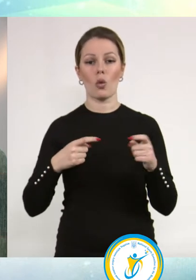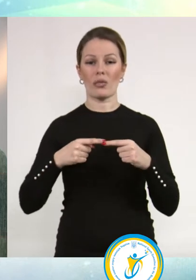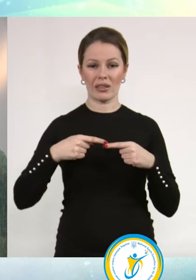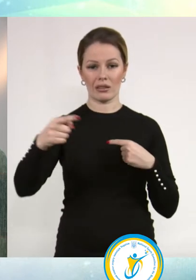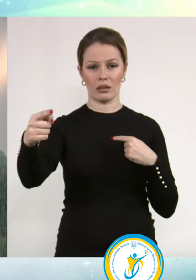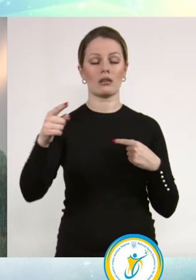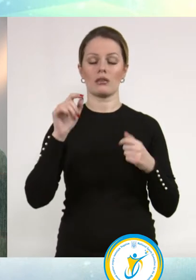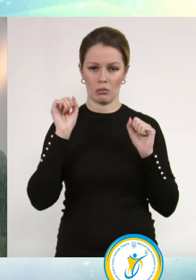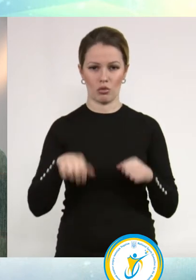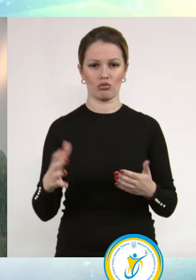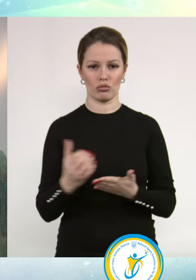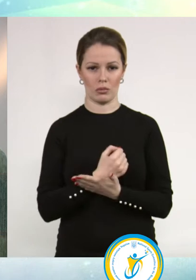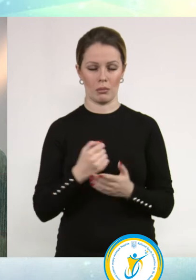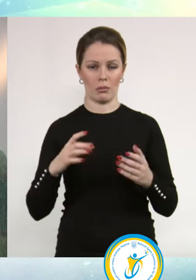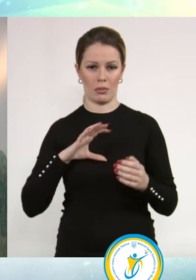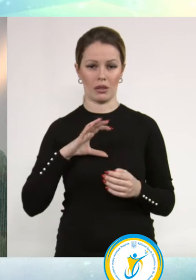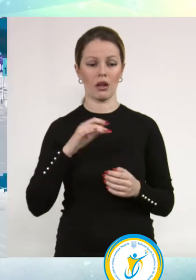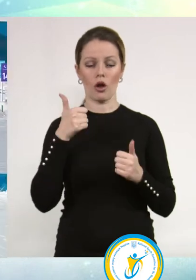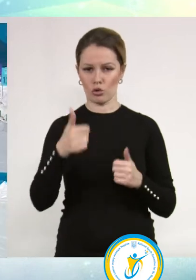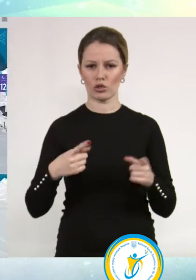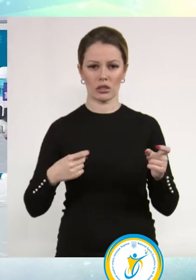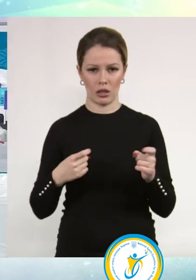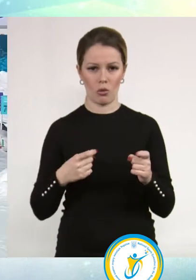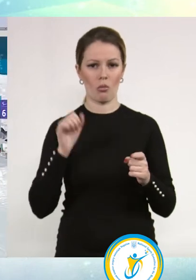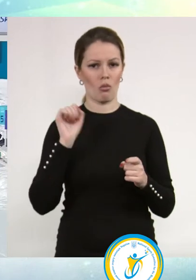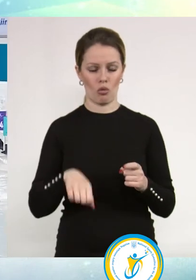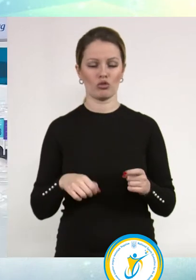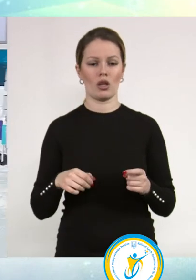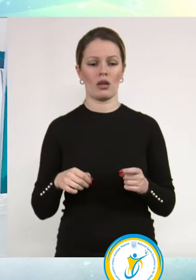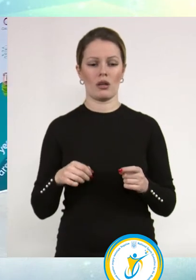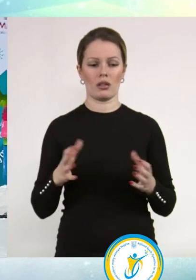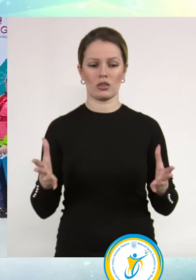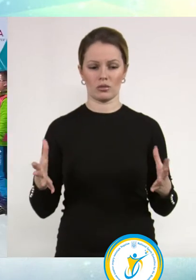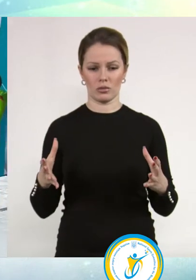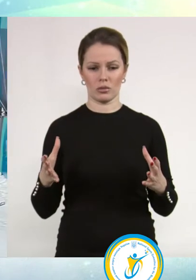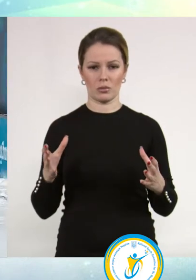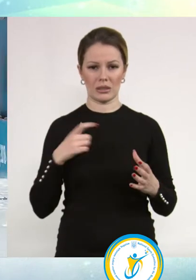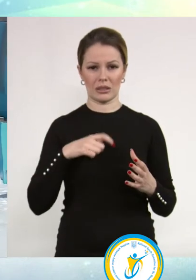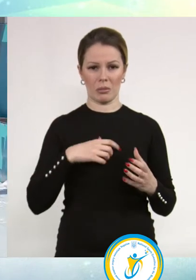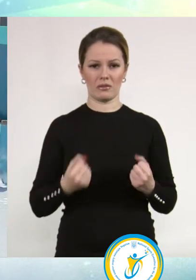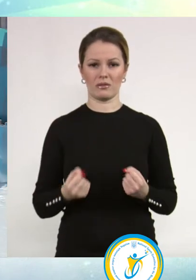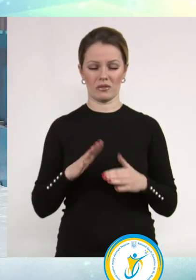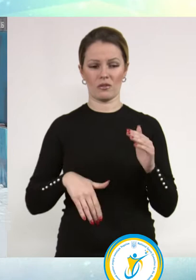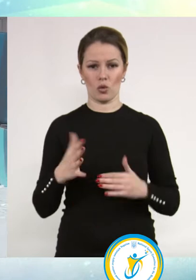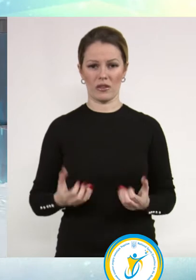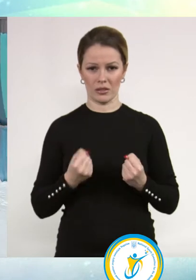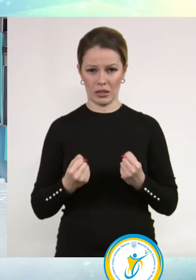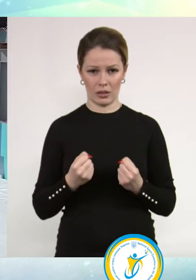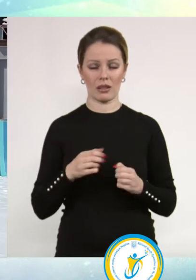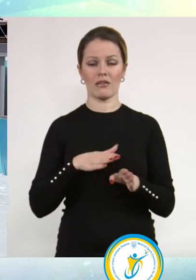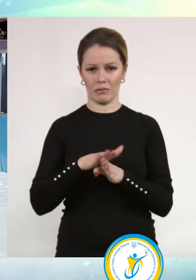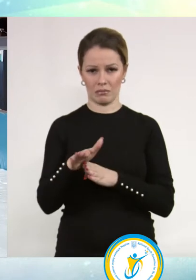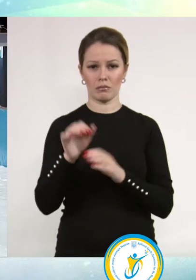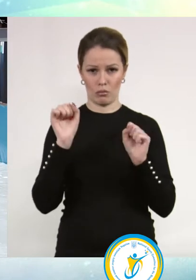я розчитую на те, що він візьме медаль. Він хороший стрілок, він може зібратися на біатлон. Це безумовно, як в